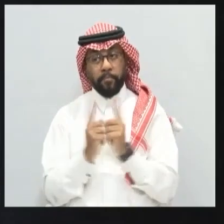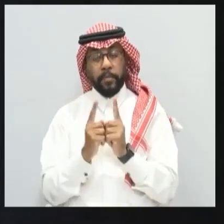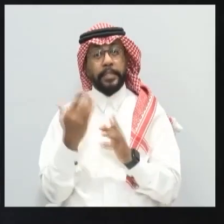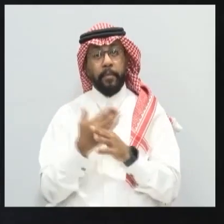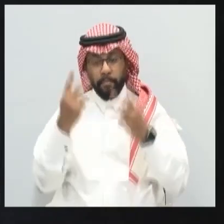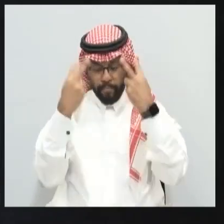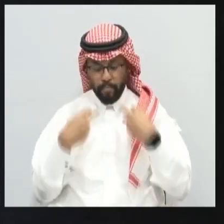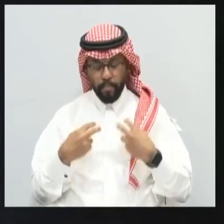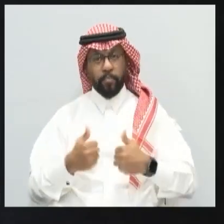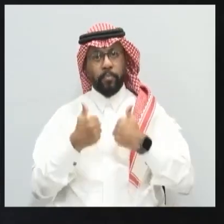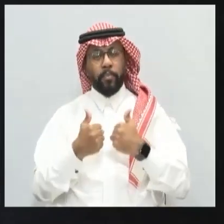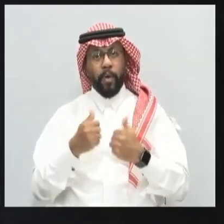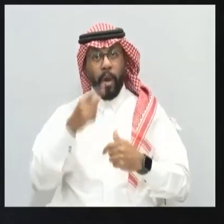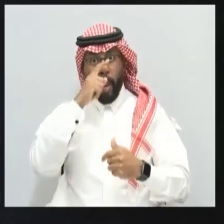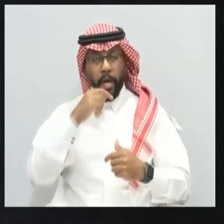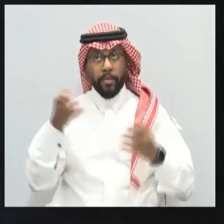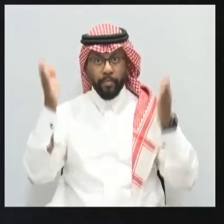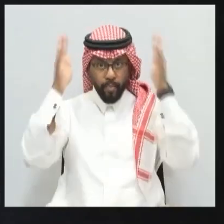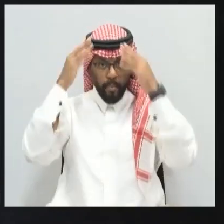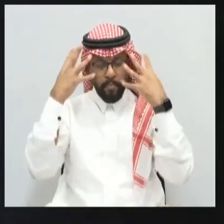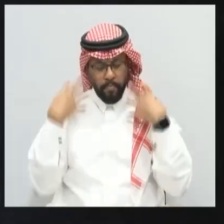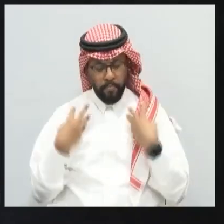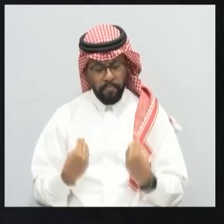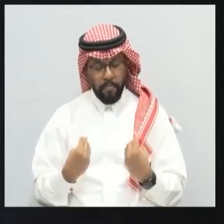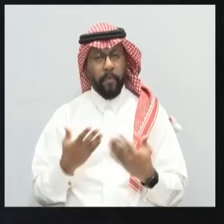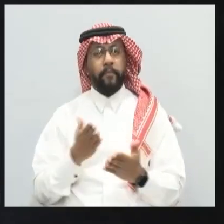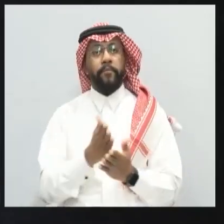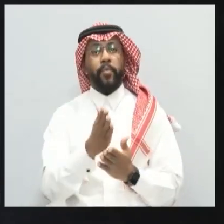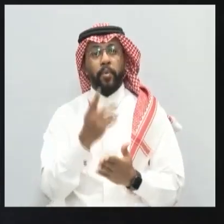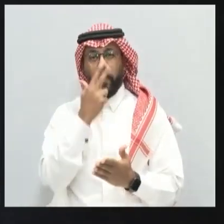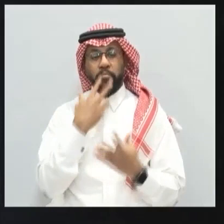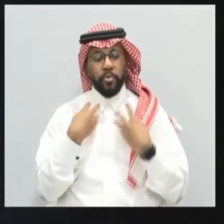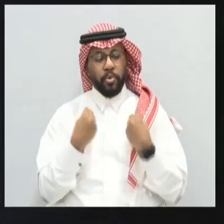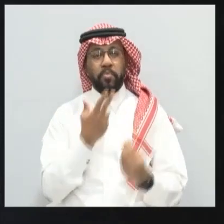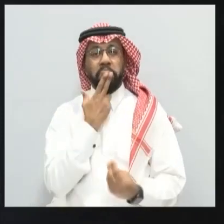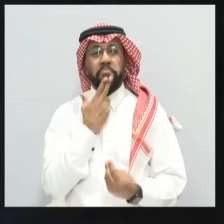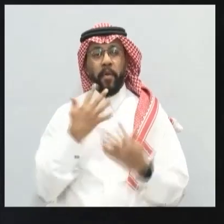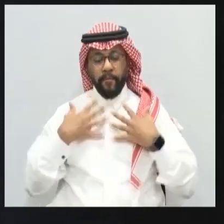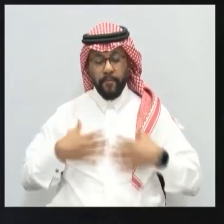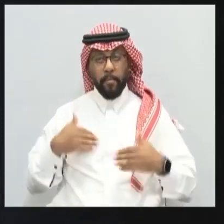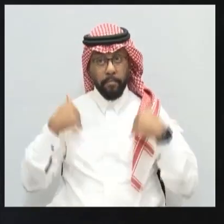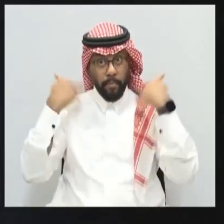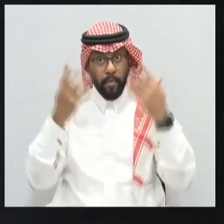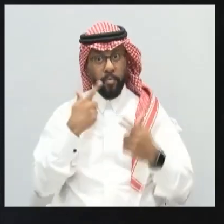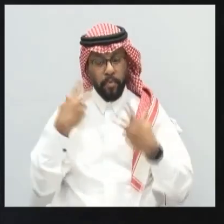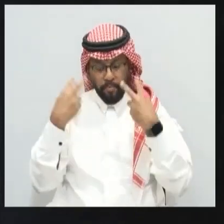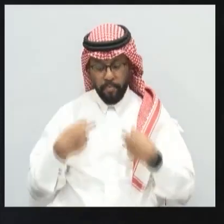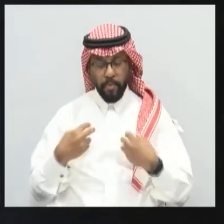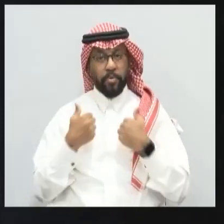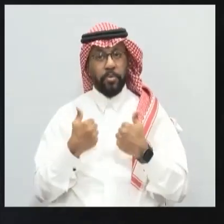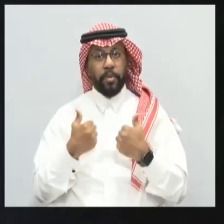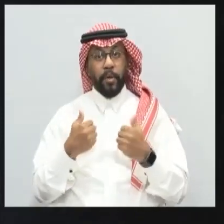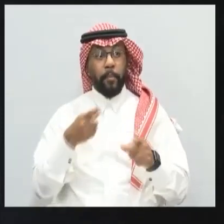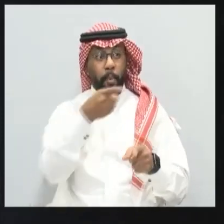ذلك يعطي انطباع جيد عنك اولا وكذلك يعطي انطباع جيد في المستقبل عنك حينما